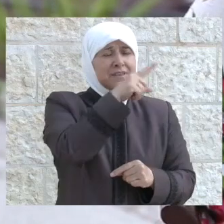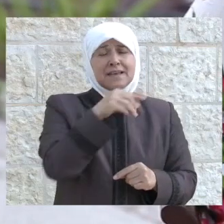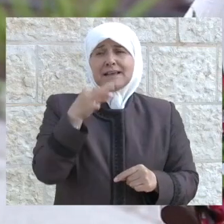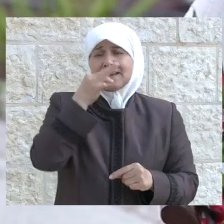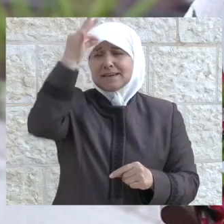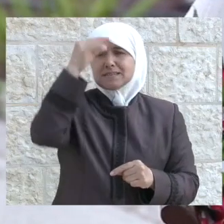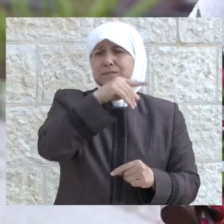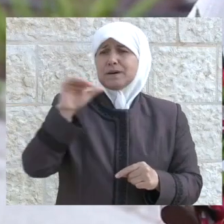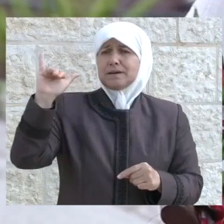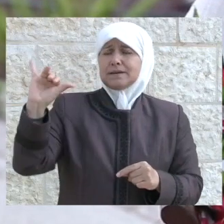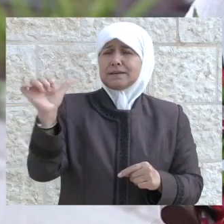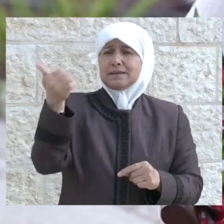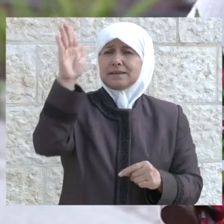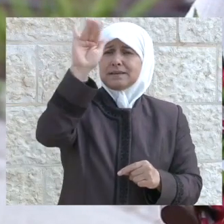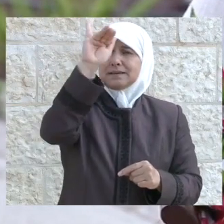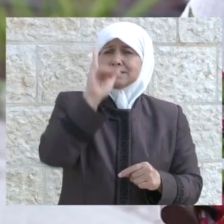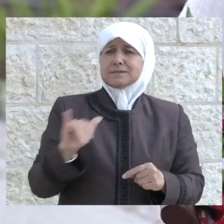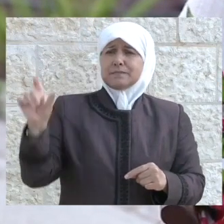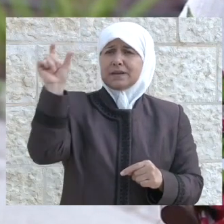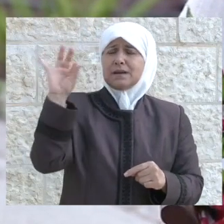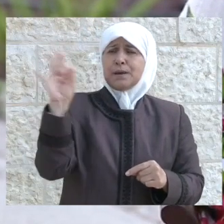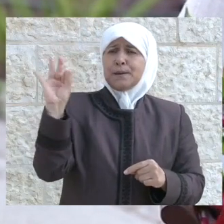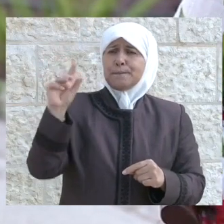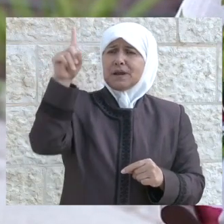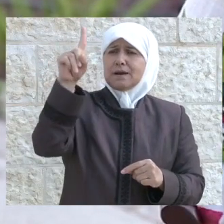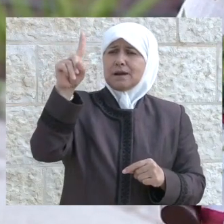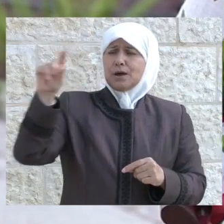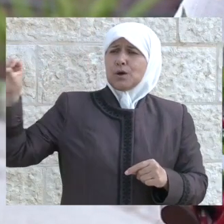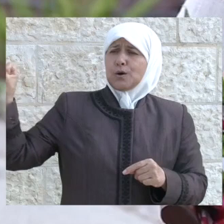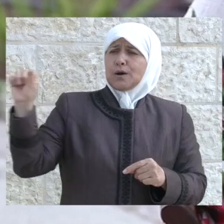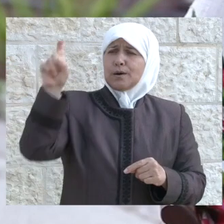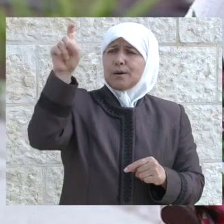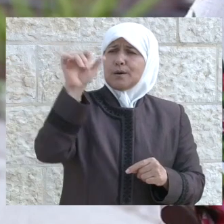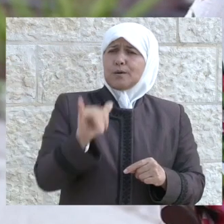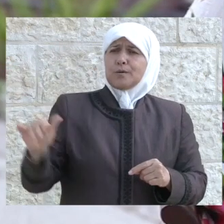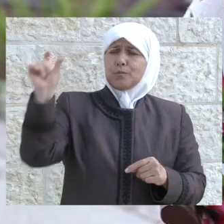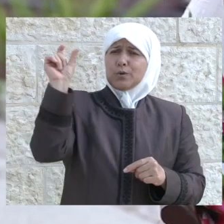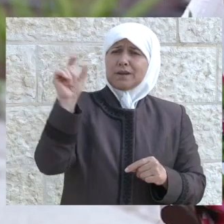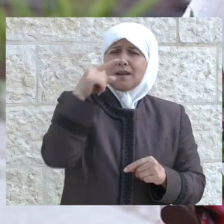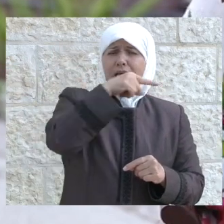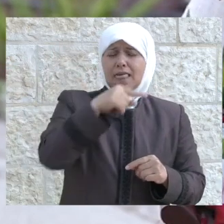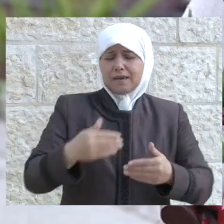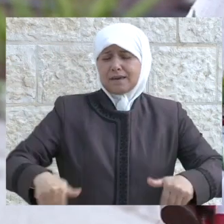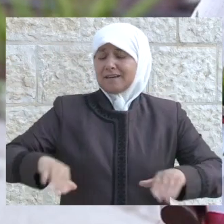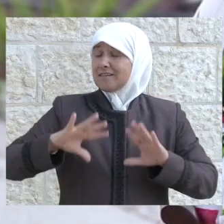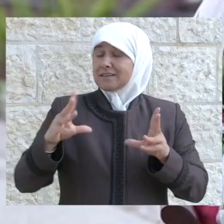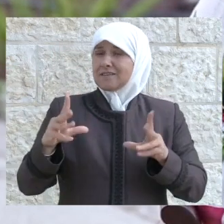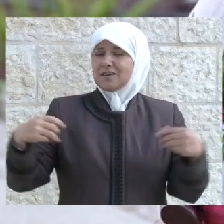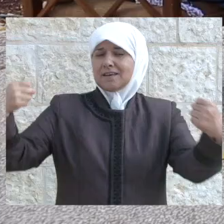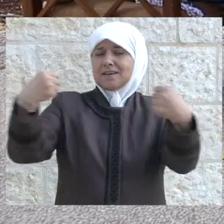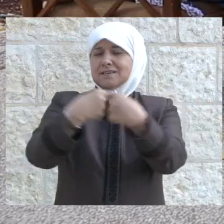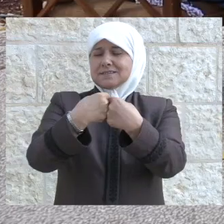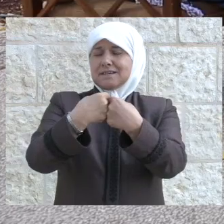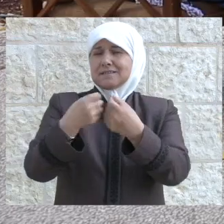ياسمين نجار، من قرية بورين جنوب نابلس. صار معي حادث سير وأنا عمري 3 سنين، بسببه